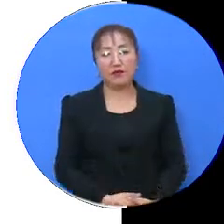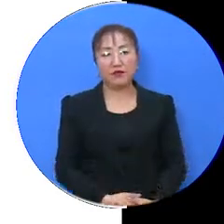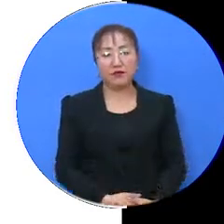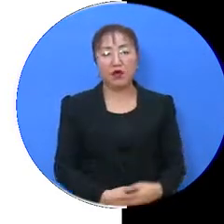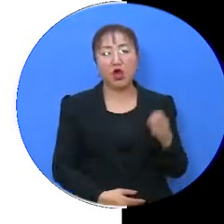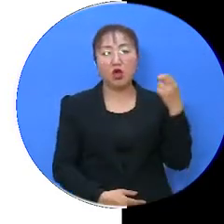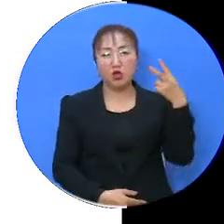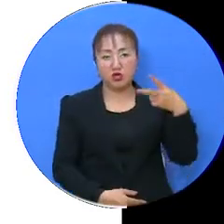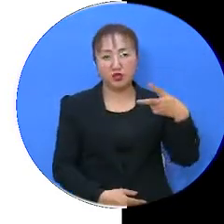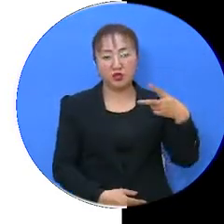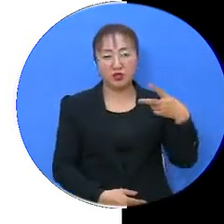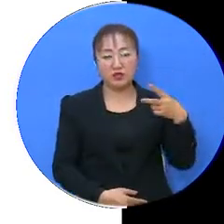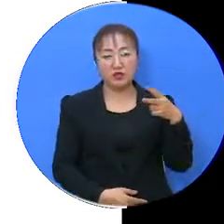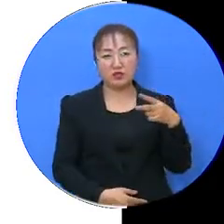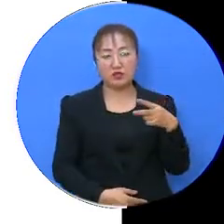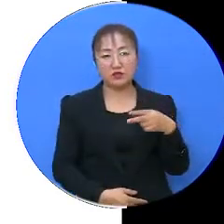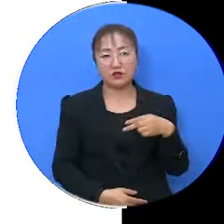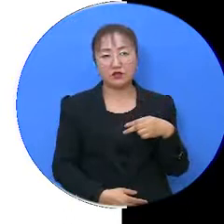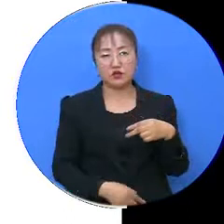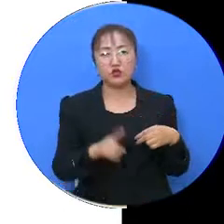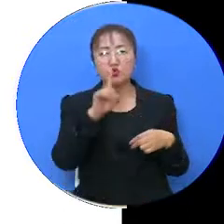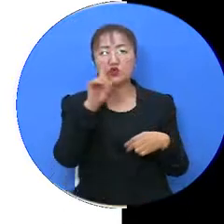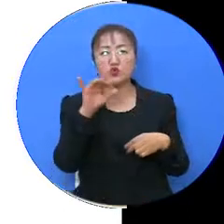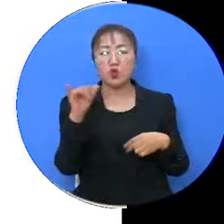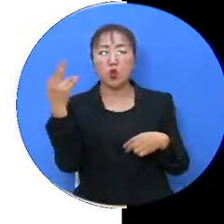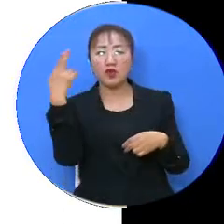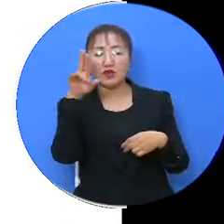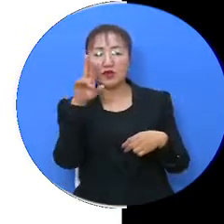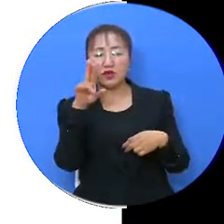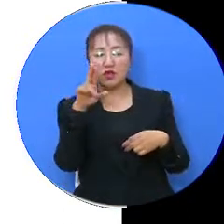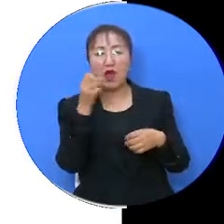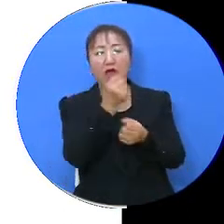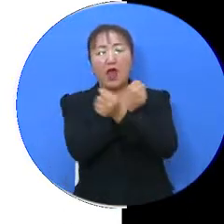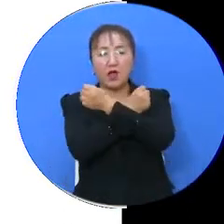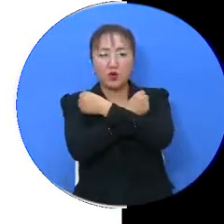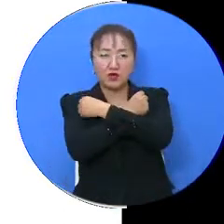За хоёрдугаар зурганд маань зуд зурхны аюултай байдлыг